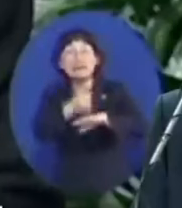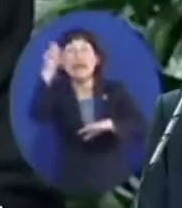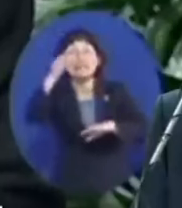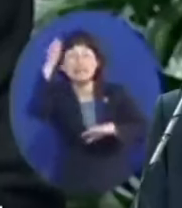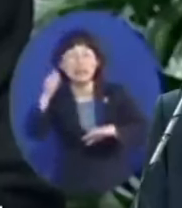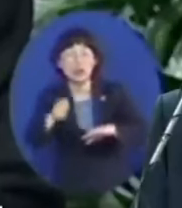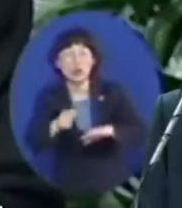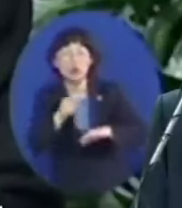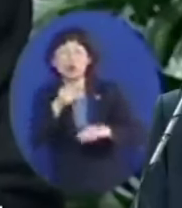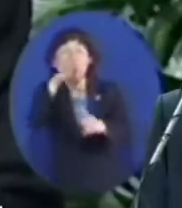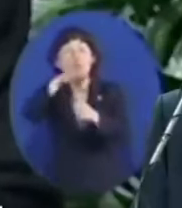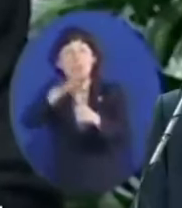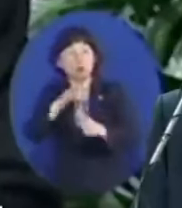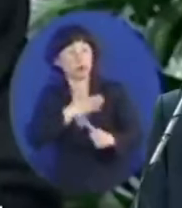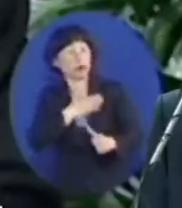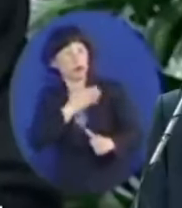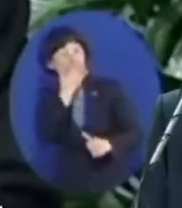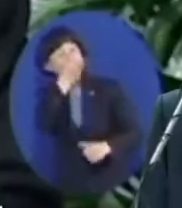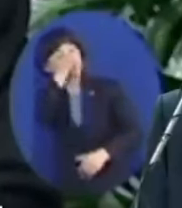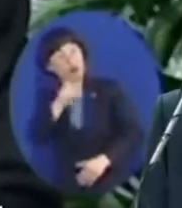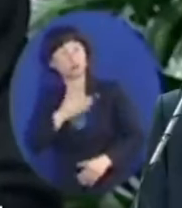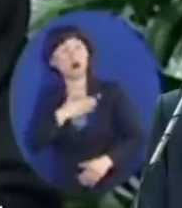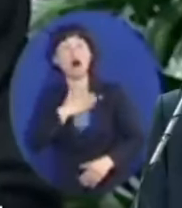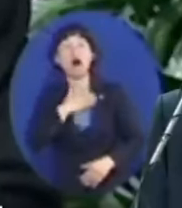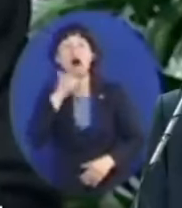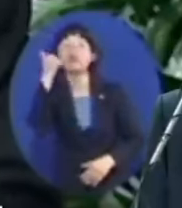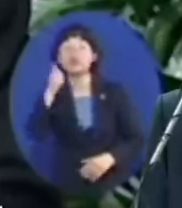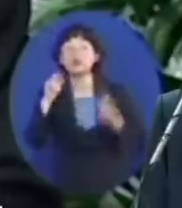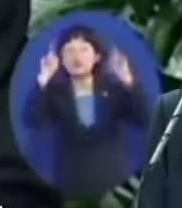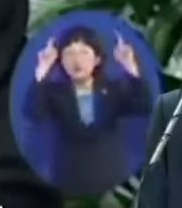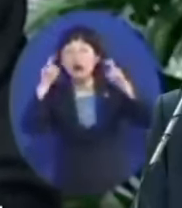소년이 나는 할 수 있다. 아버지의 양을 칠 때